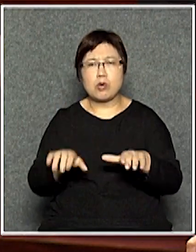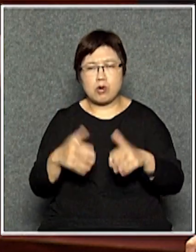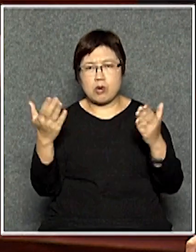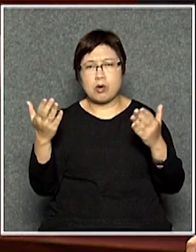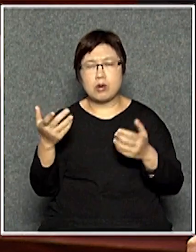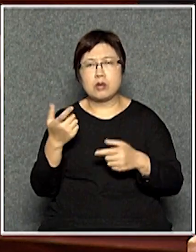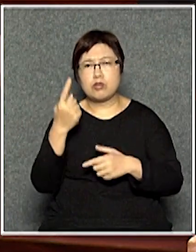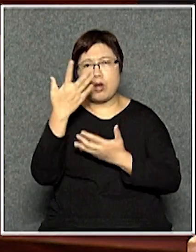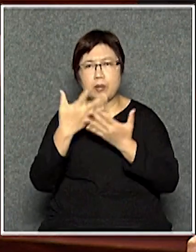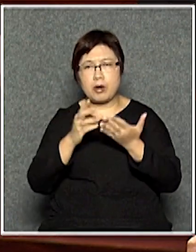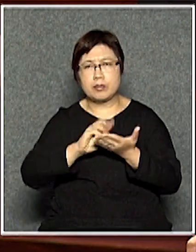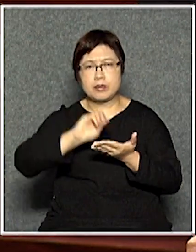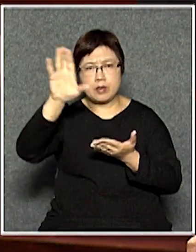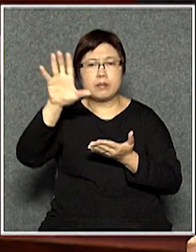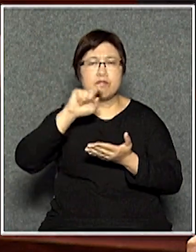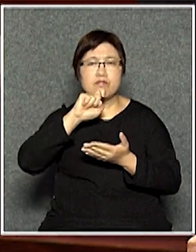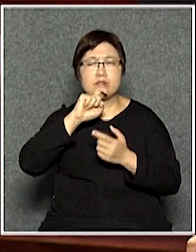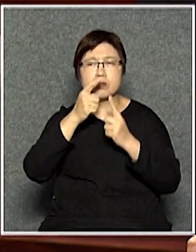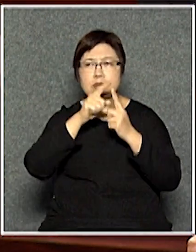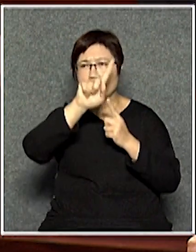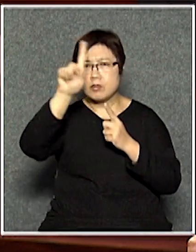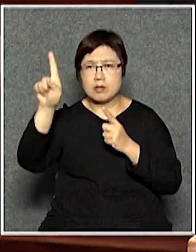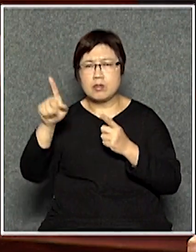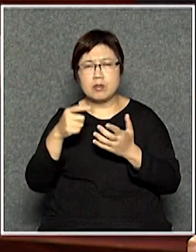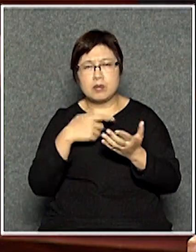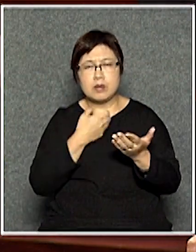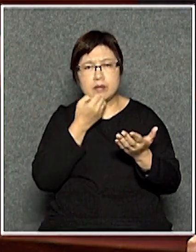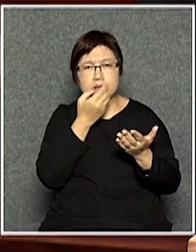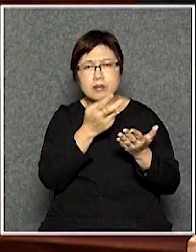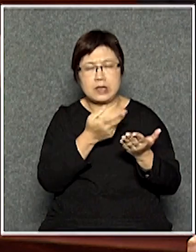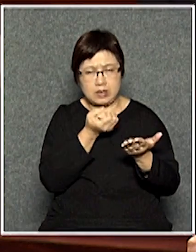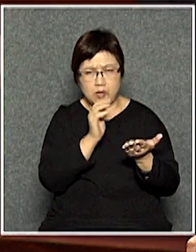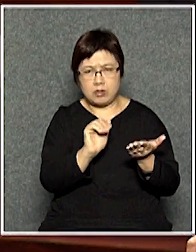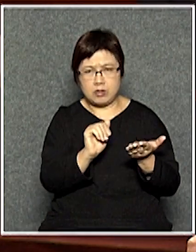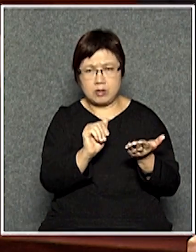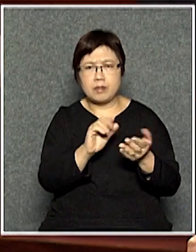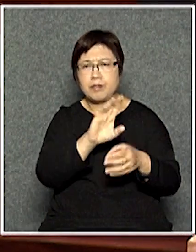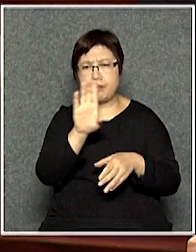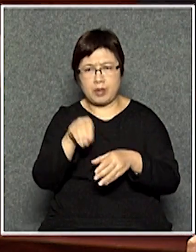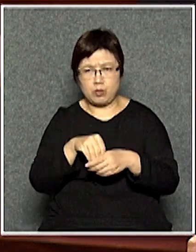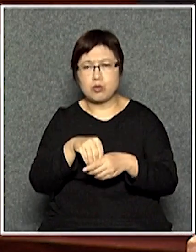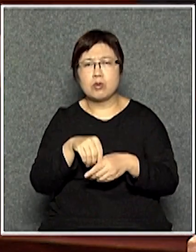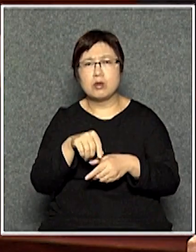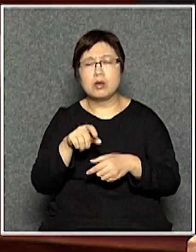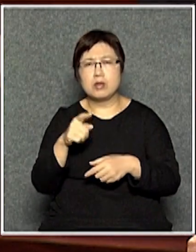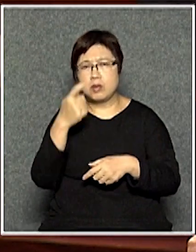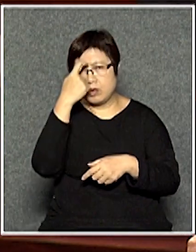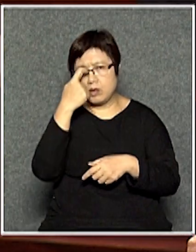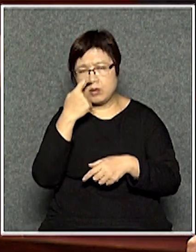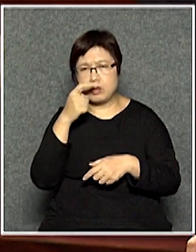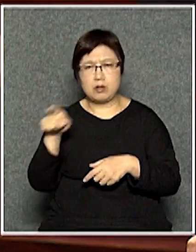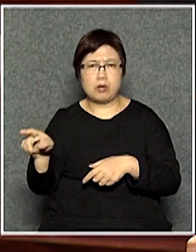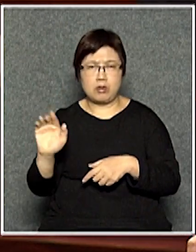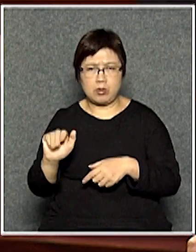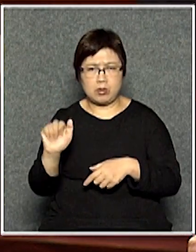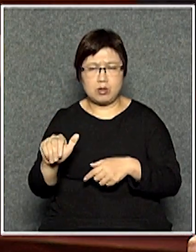放在網上的，任何人可以對他提出意見，包括梁振英在內可